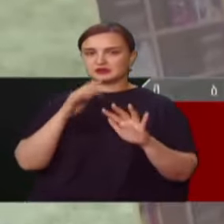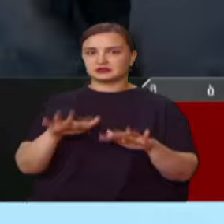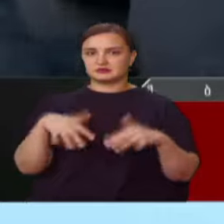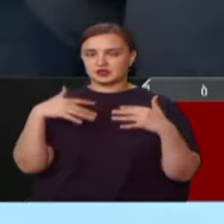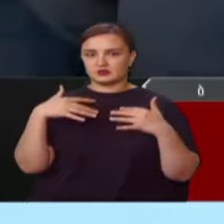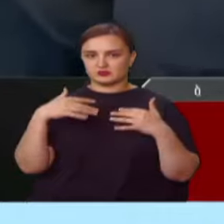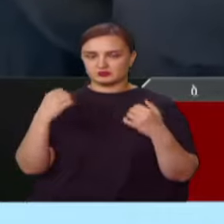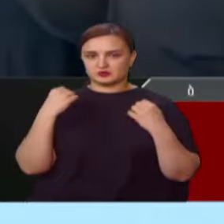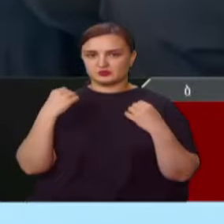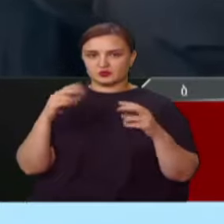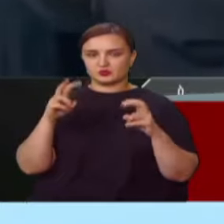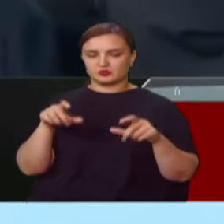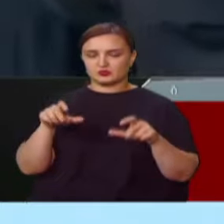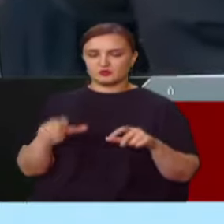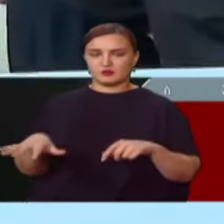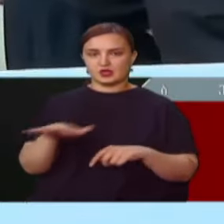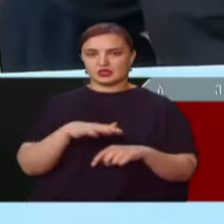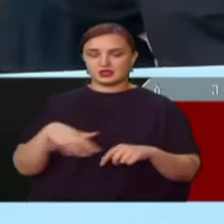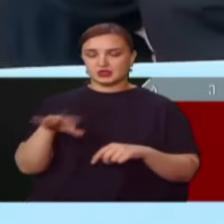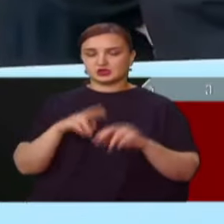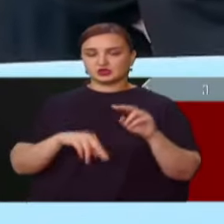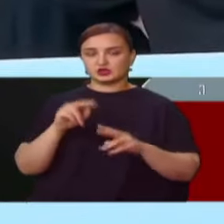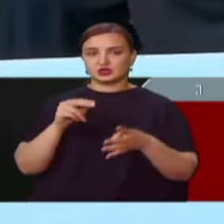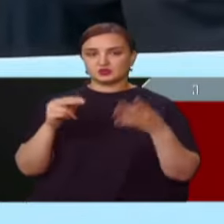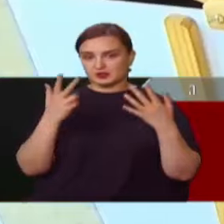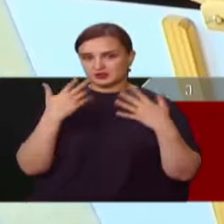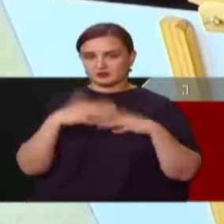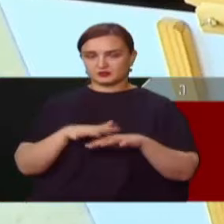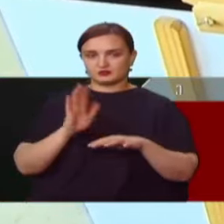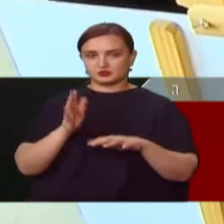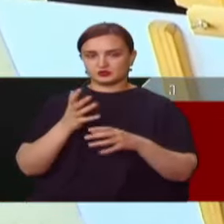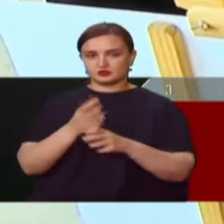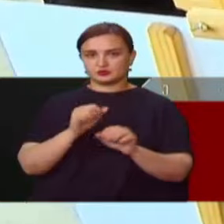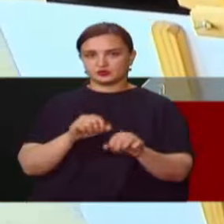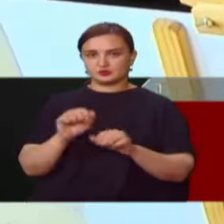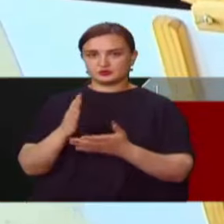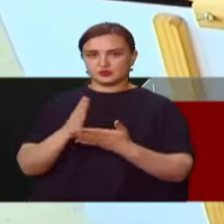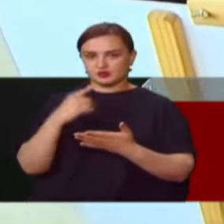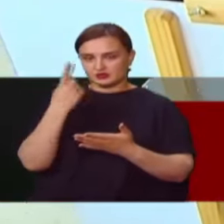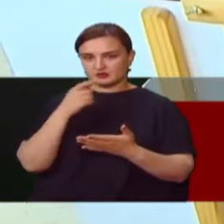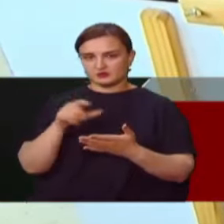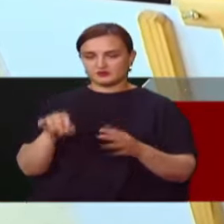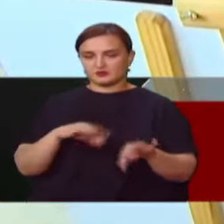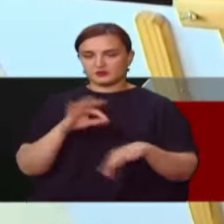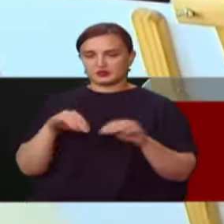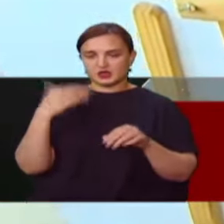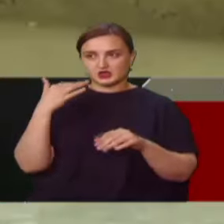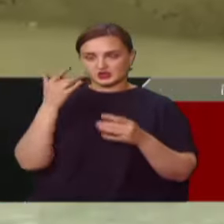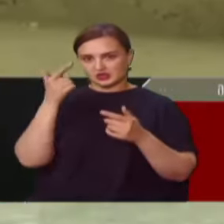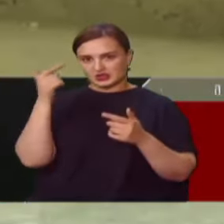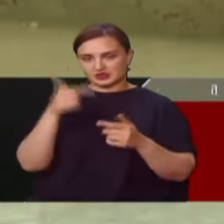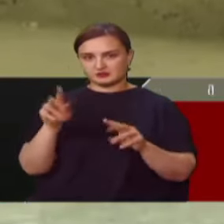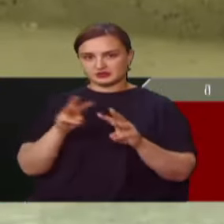და დახურული სპორტული მოედნები ტრიბუნებით. შენობა ადაპტირებული იქნება შეზღუდული შესაძლებლობების მქონე პირებისთვის. პროექტს საჯარის განათლების